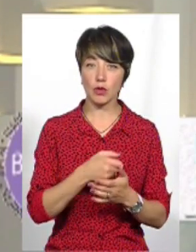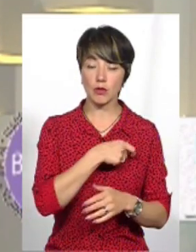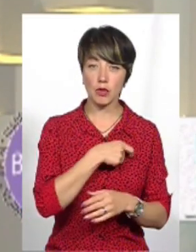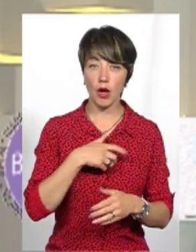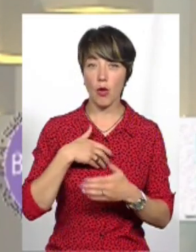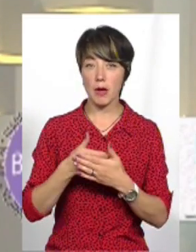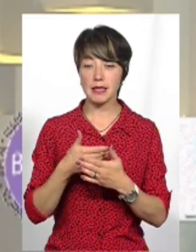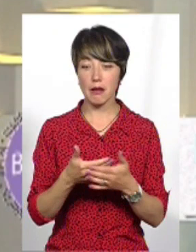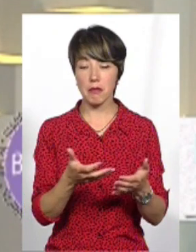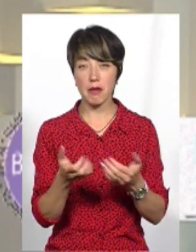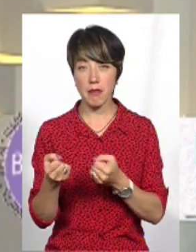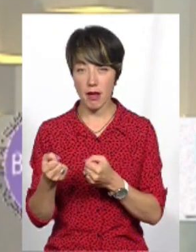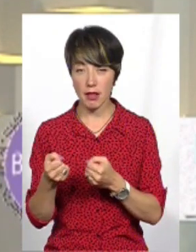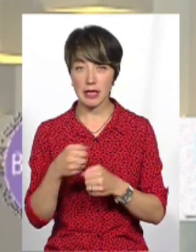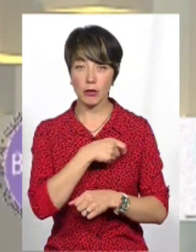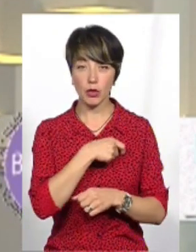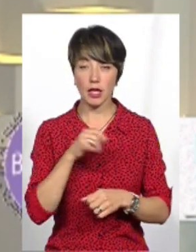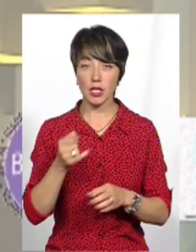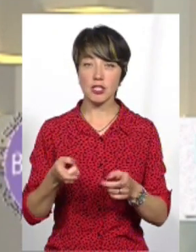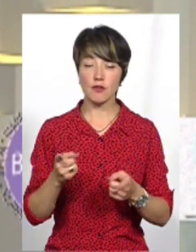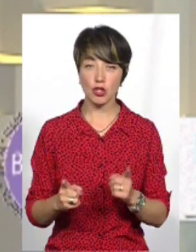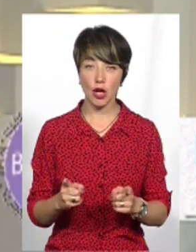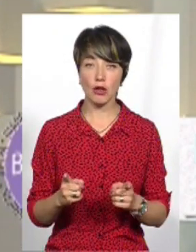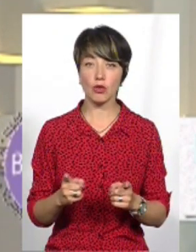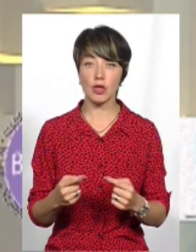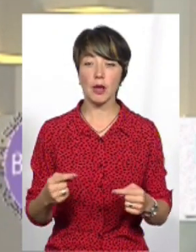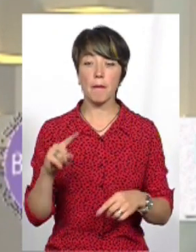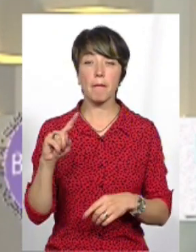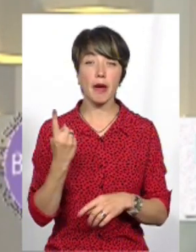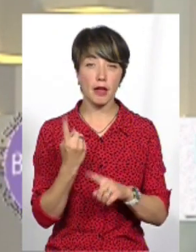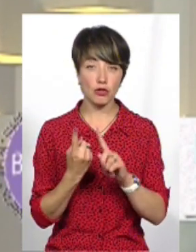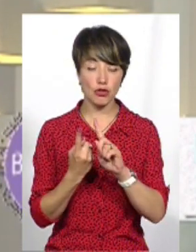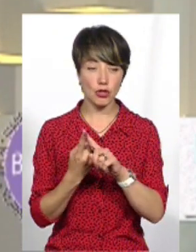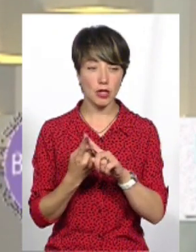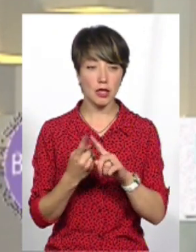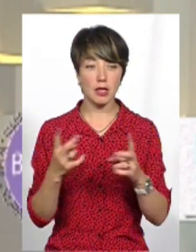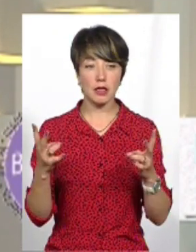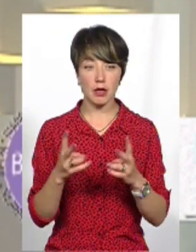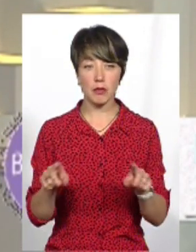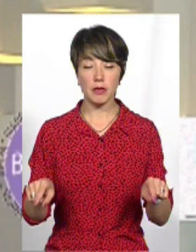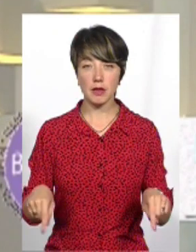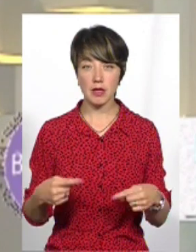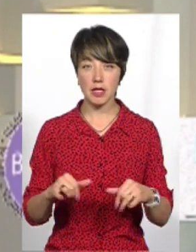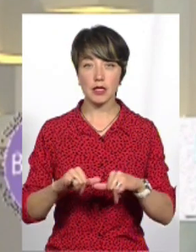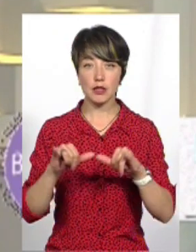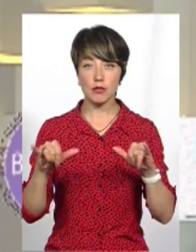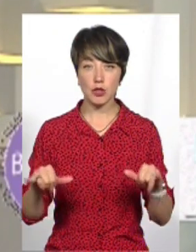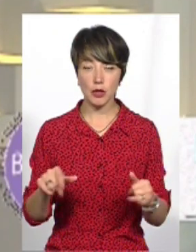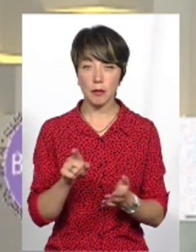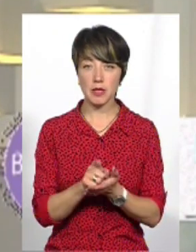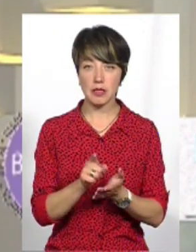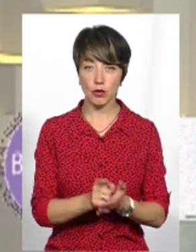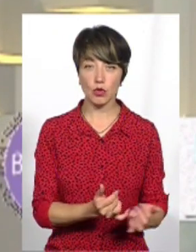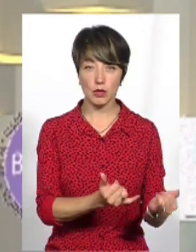громадських приймалень. От, і, звичайно ж, саме перше, що треба піднімати, це збільшення